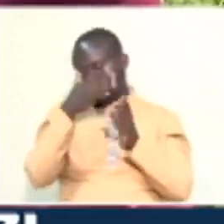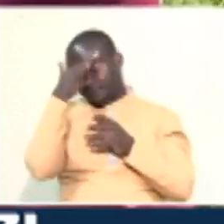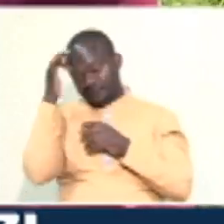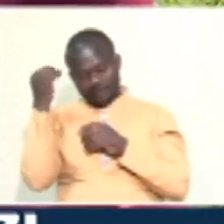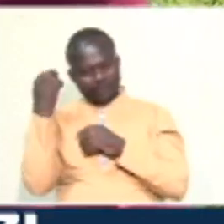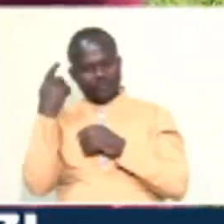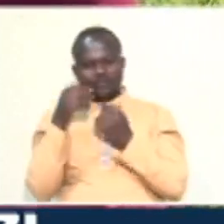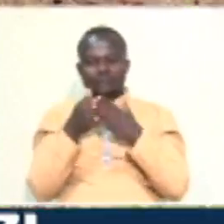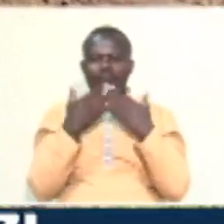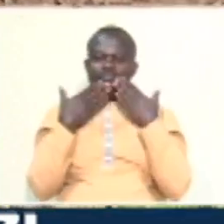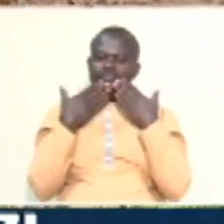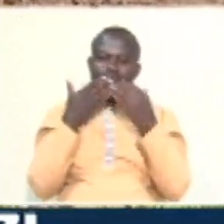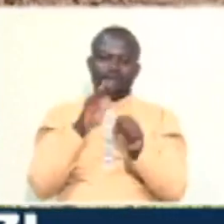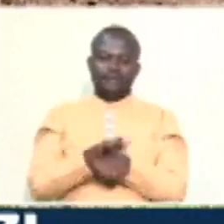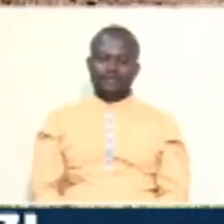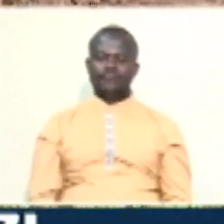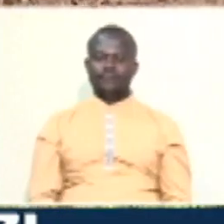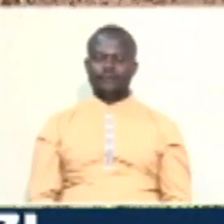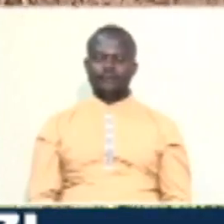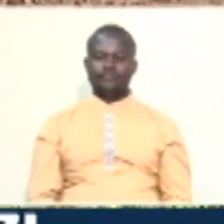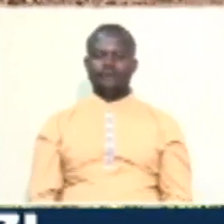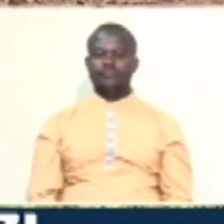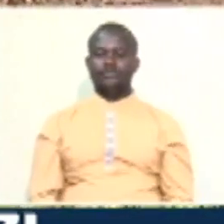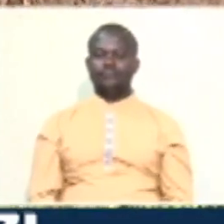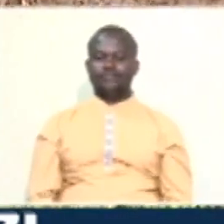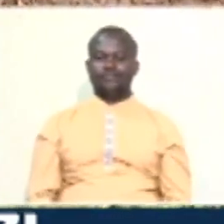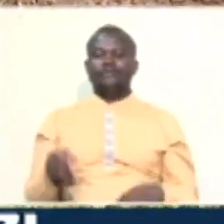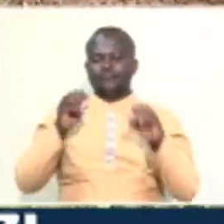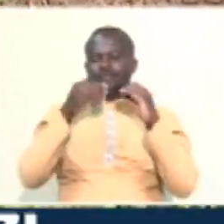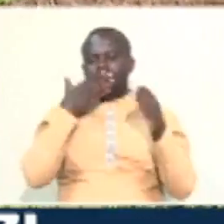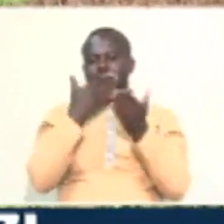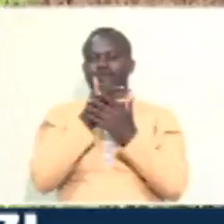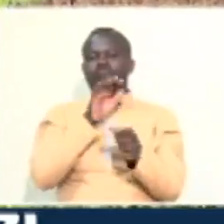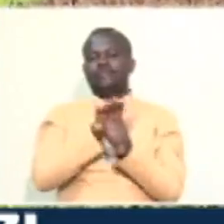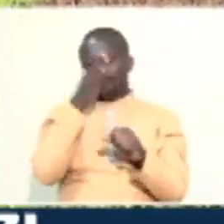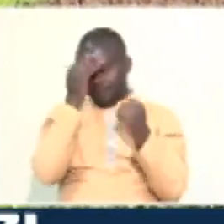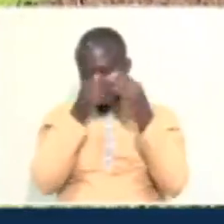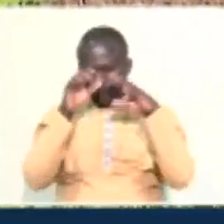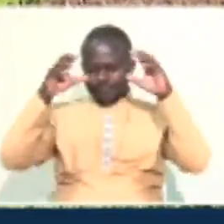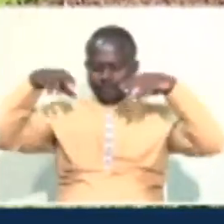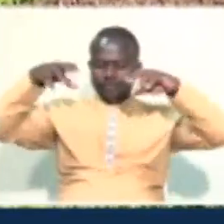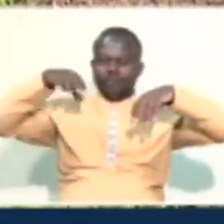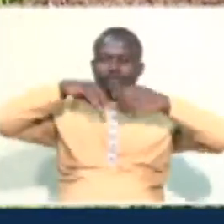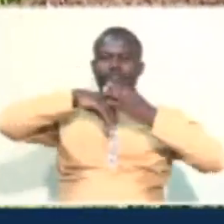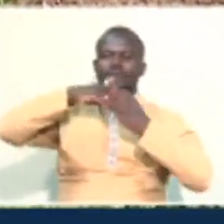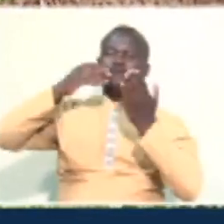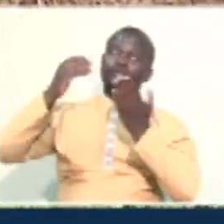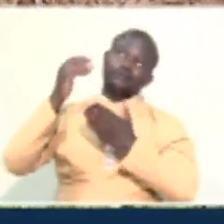urabona ko ari ugushingira gusa. Umusaruro twabonye ni mwiza pe, kuko imvura yaraguye n'akazuba